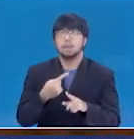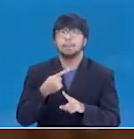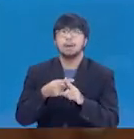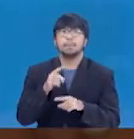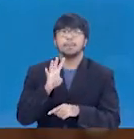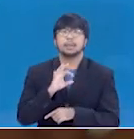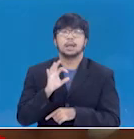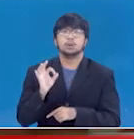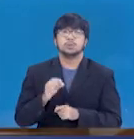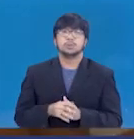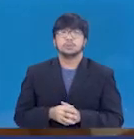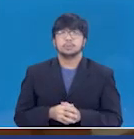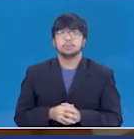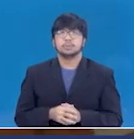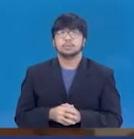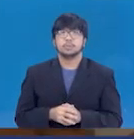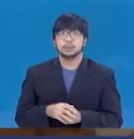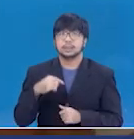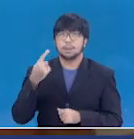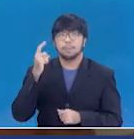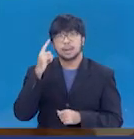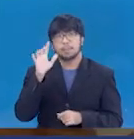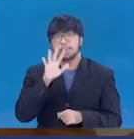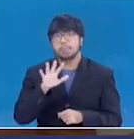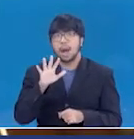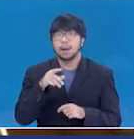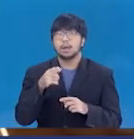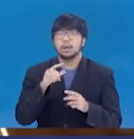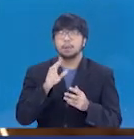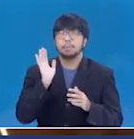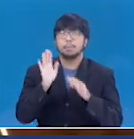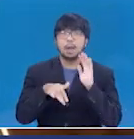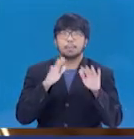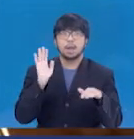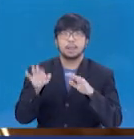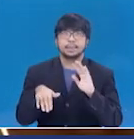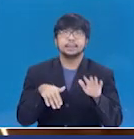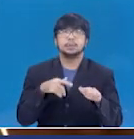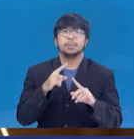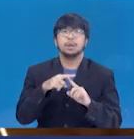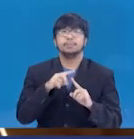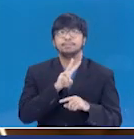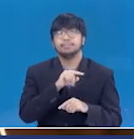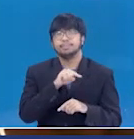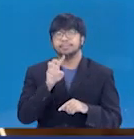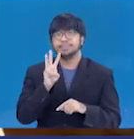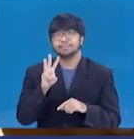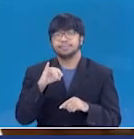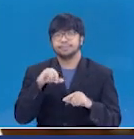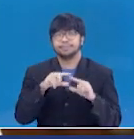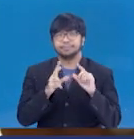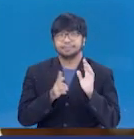Sebaliknya sendiri kami memperkirakan sekitar tanggal 2 dan tanggal 3. Cesekan extra flight-nya atau mengganti pesawat